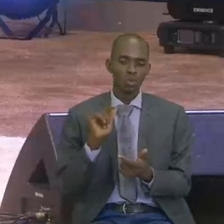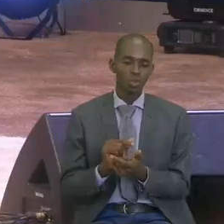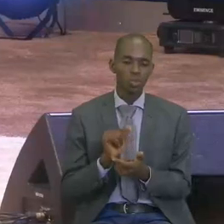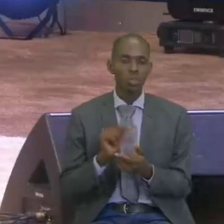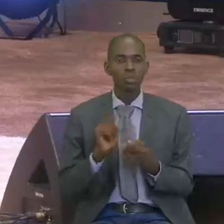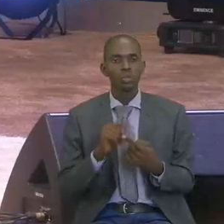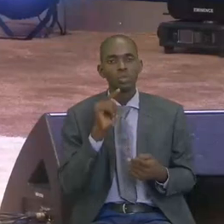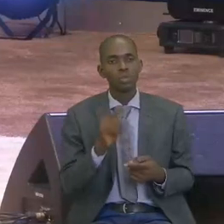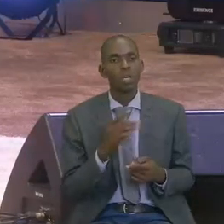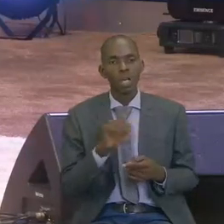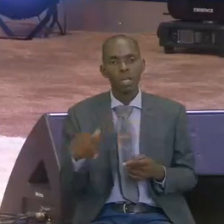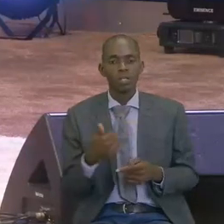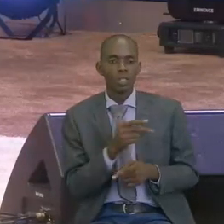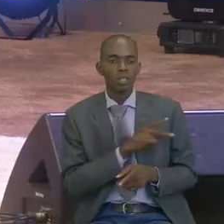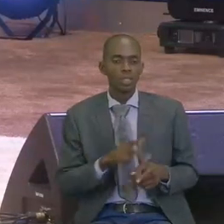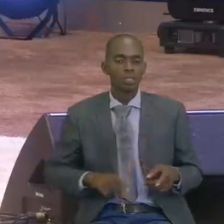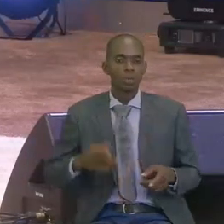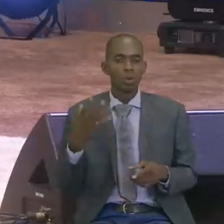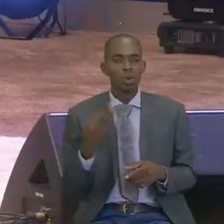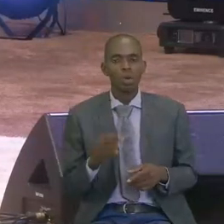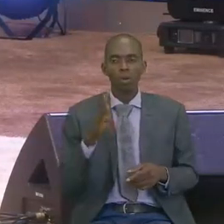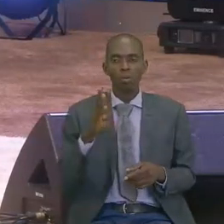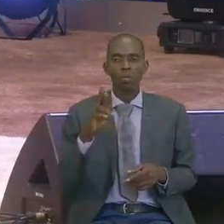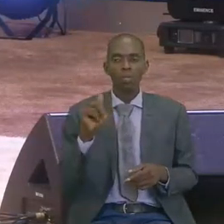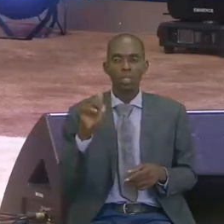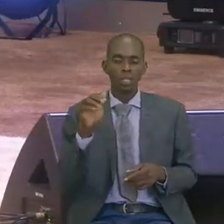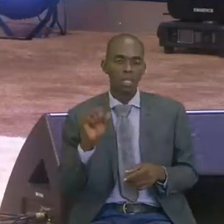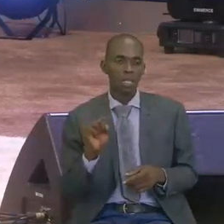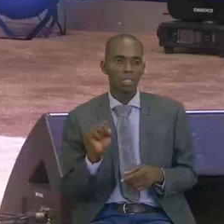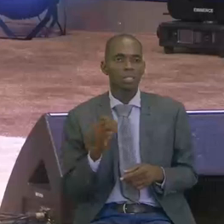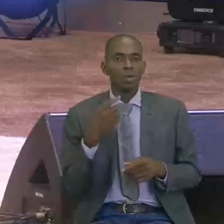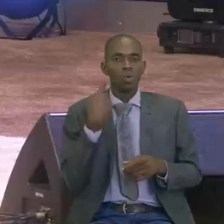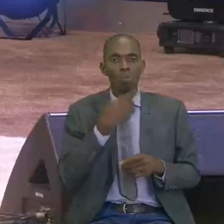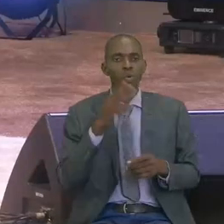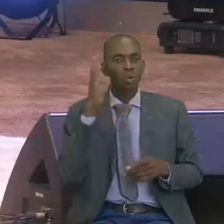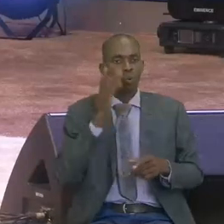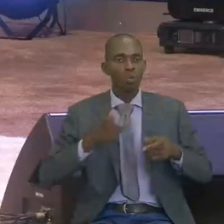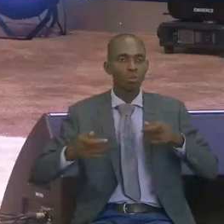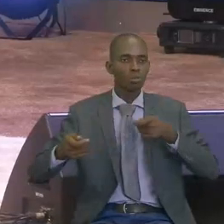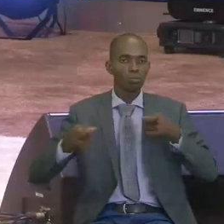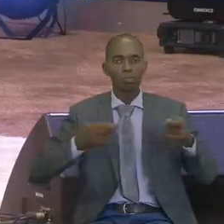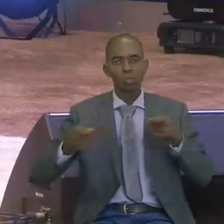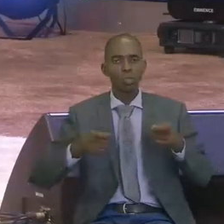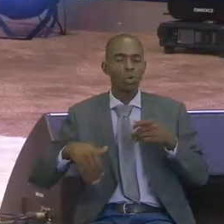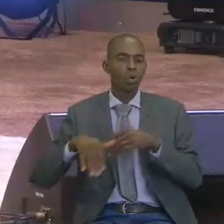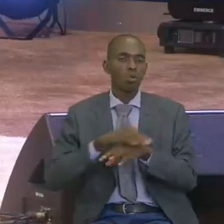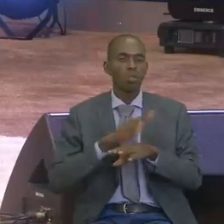puis un troisième royaume qui sera d'airain et qui dominera sur la